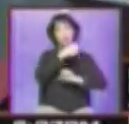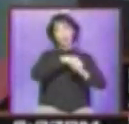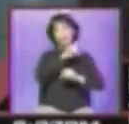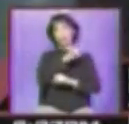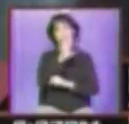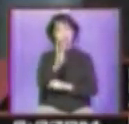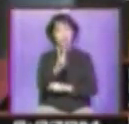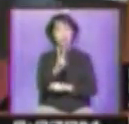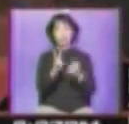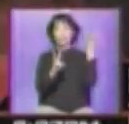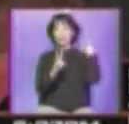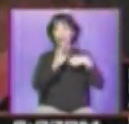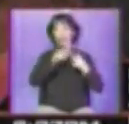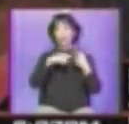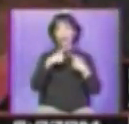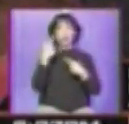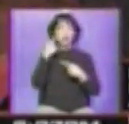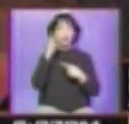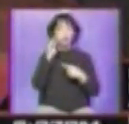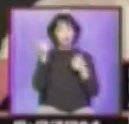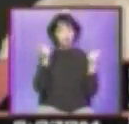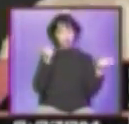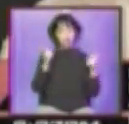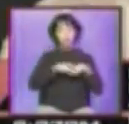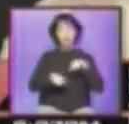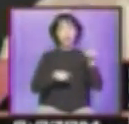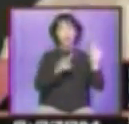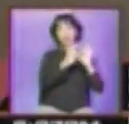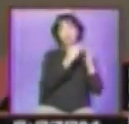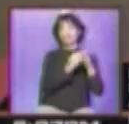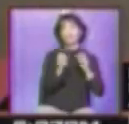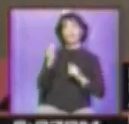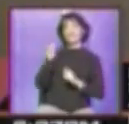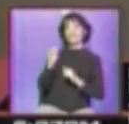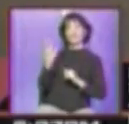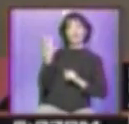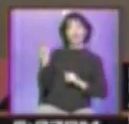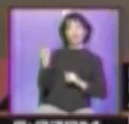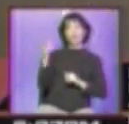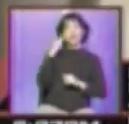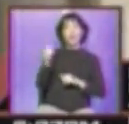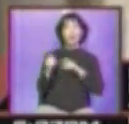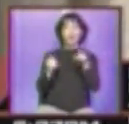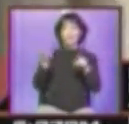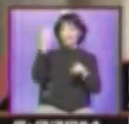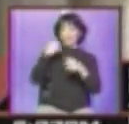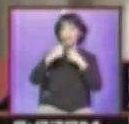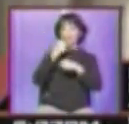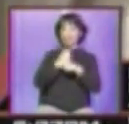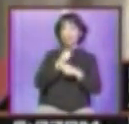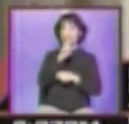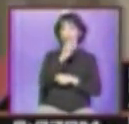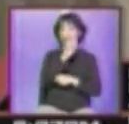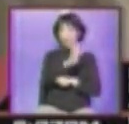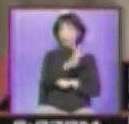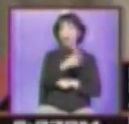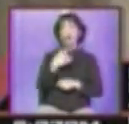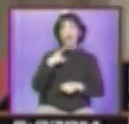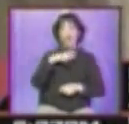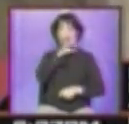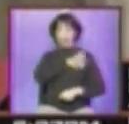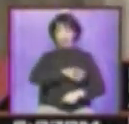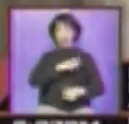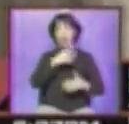dating Pangulong Arroyo. Pero tinanggihan ito ng pamilya ni The King dahil sa umano'y dayaan noong 2004 presidential elections kung